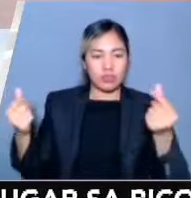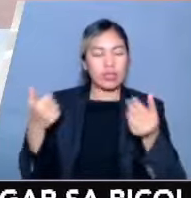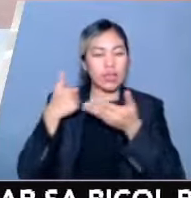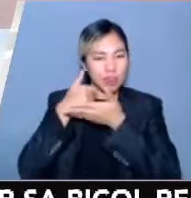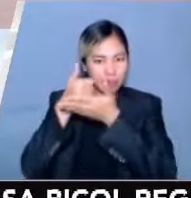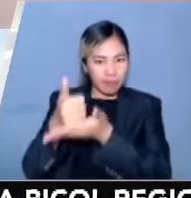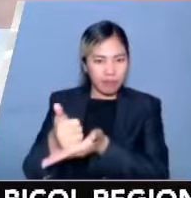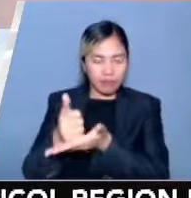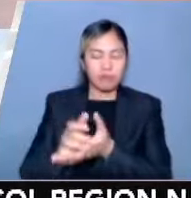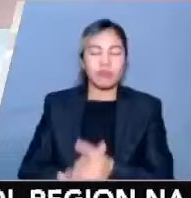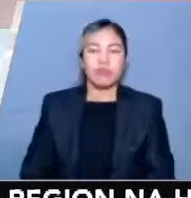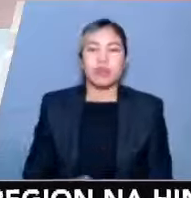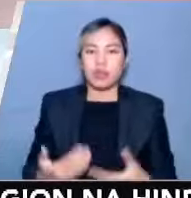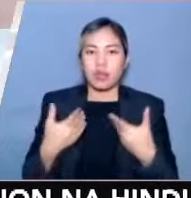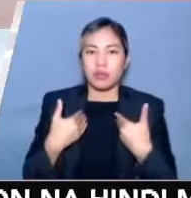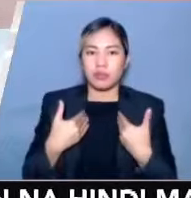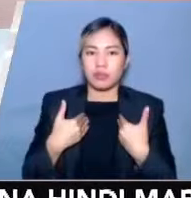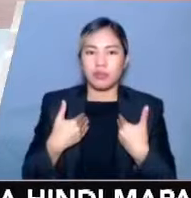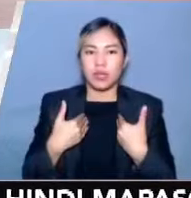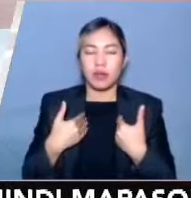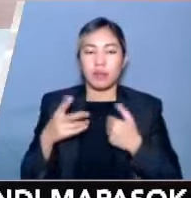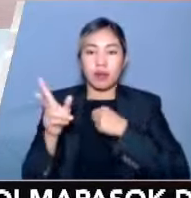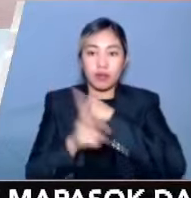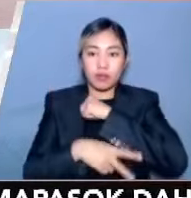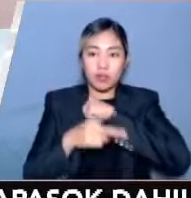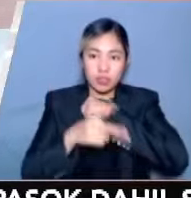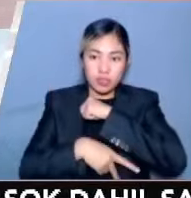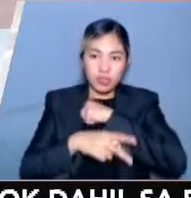mga probinsya at rehiyon na nagtaas